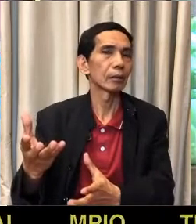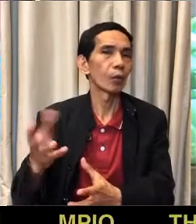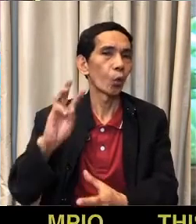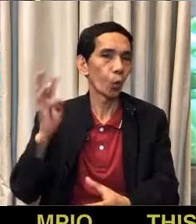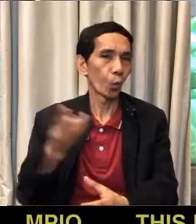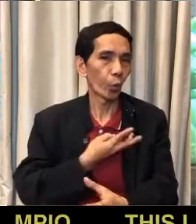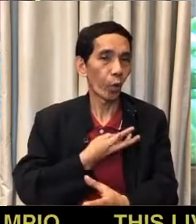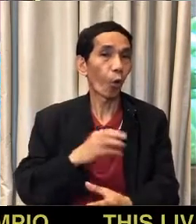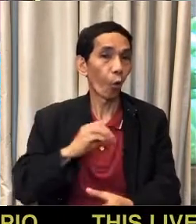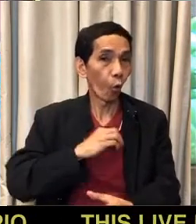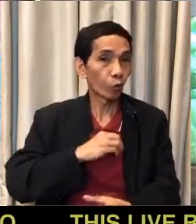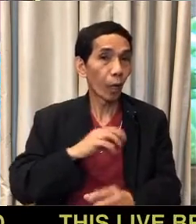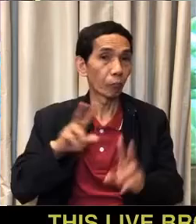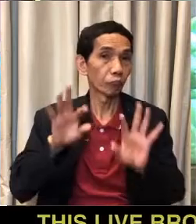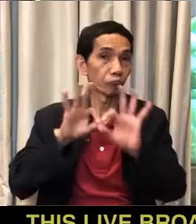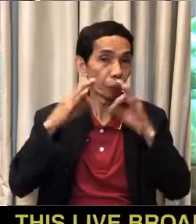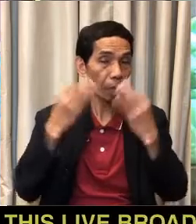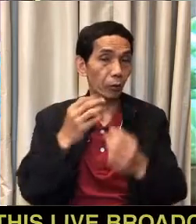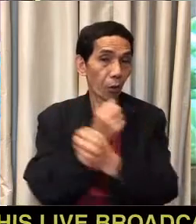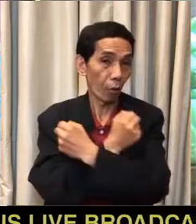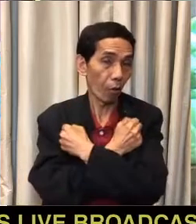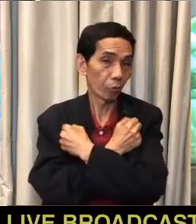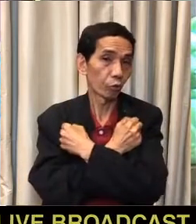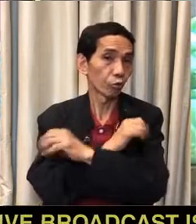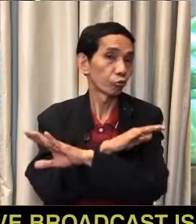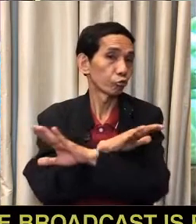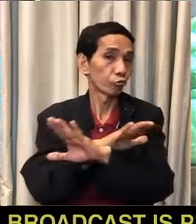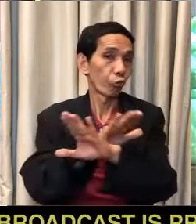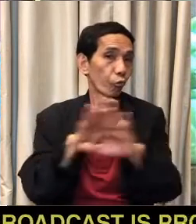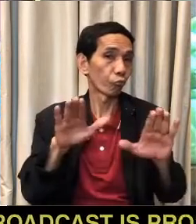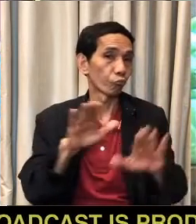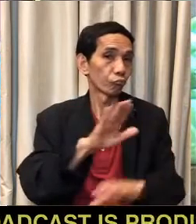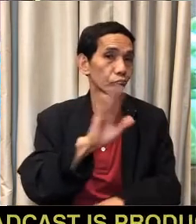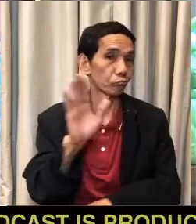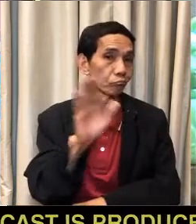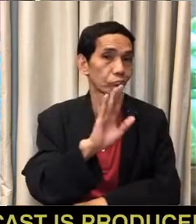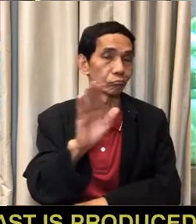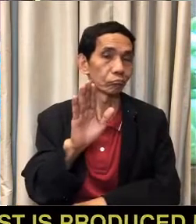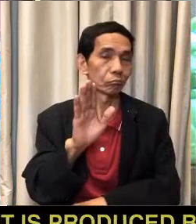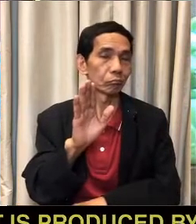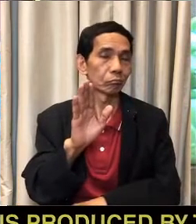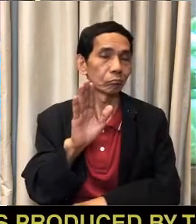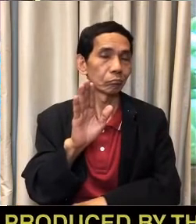Tayo na rin naman may mga mahal sa buhay. Huwag natin na